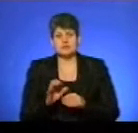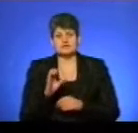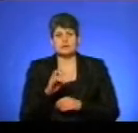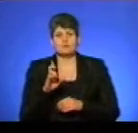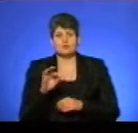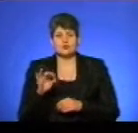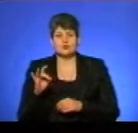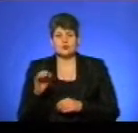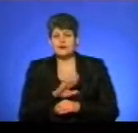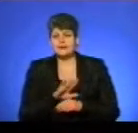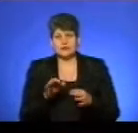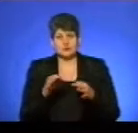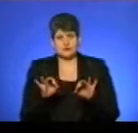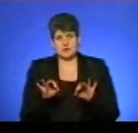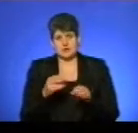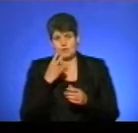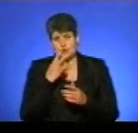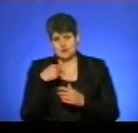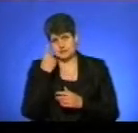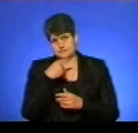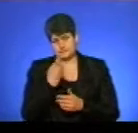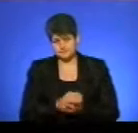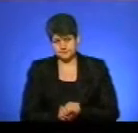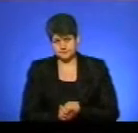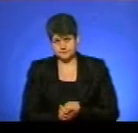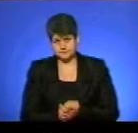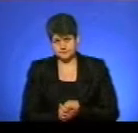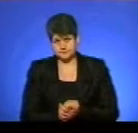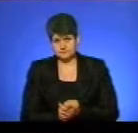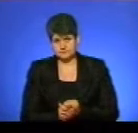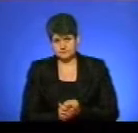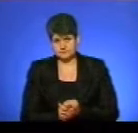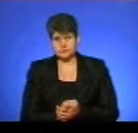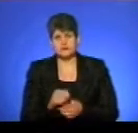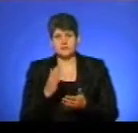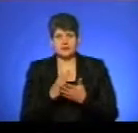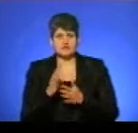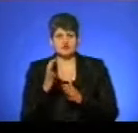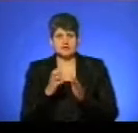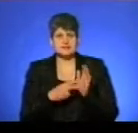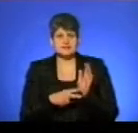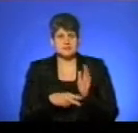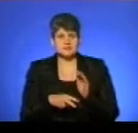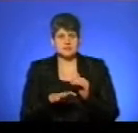Борщовська, яка не дозволила показувати свого обличчя. Хожу 470 дворів.